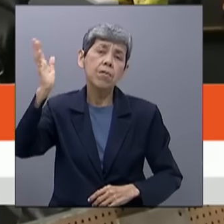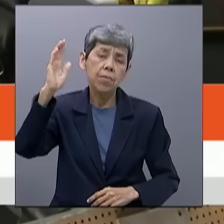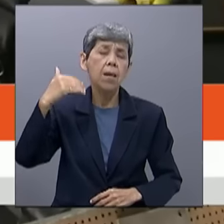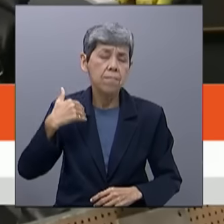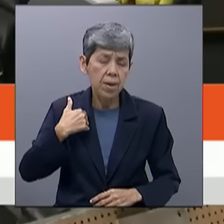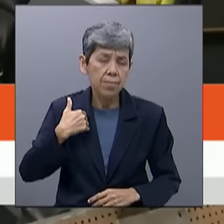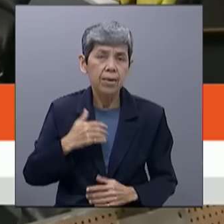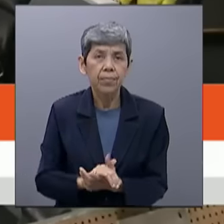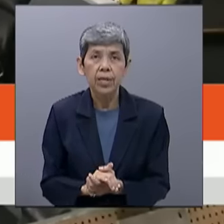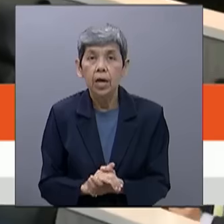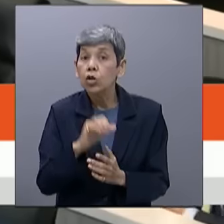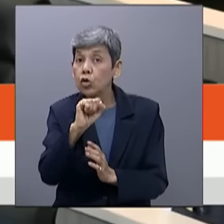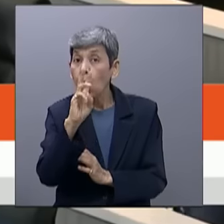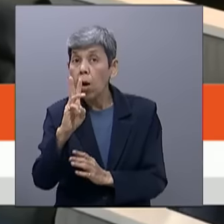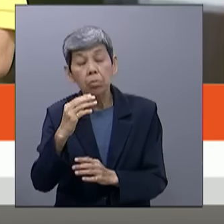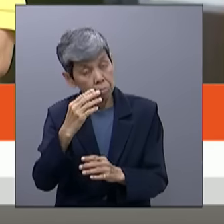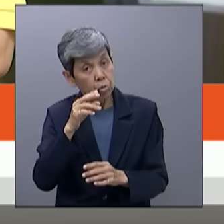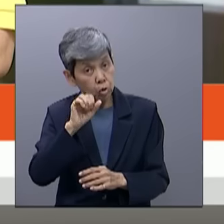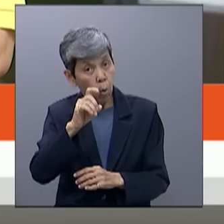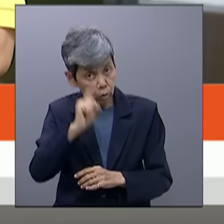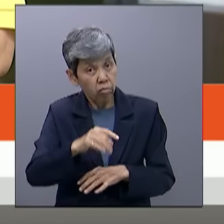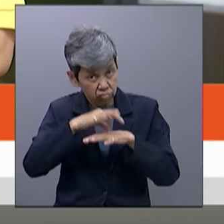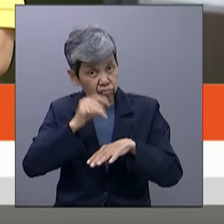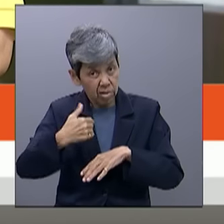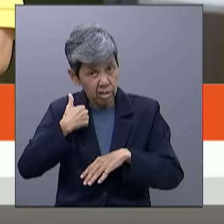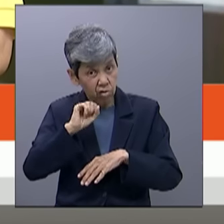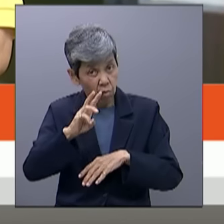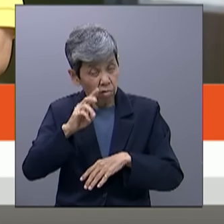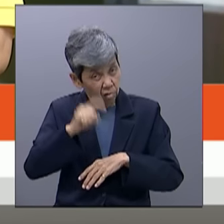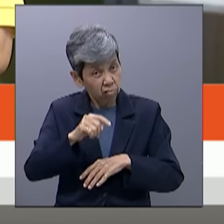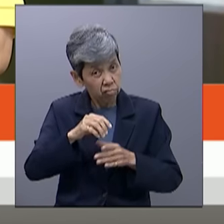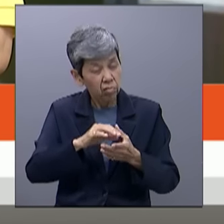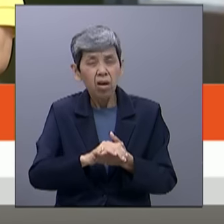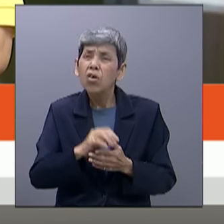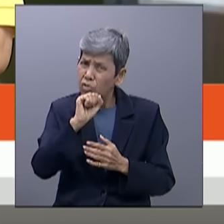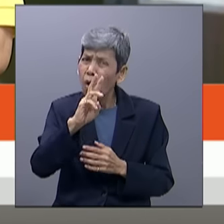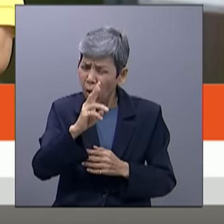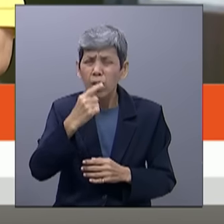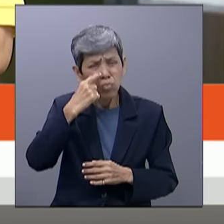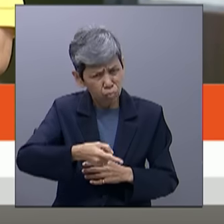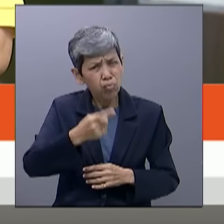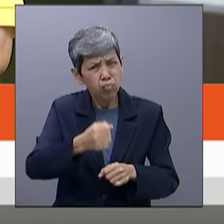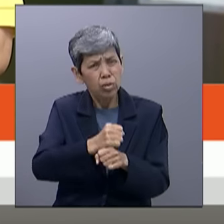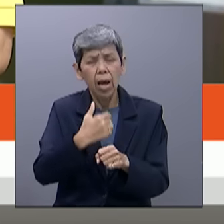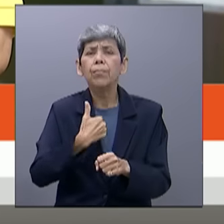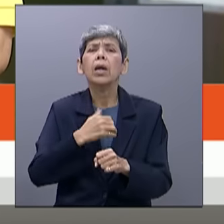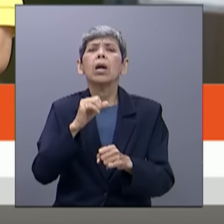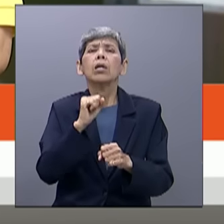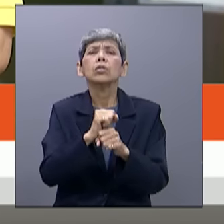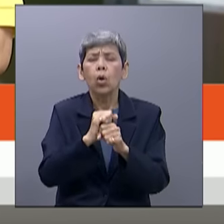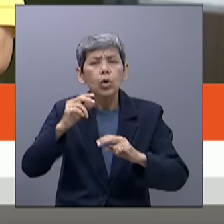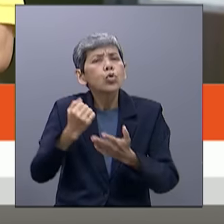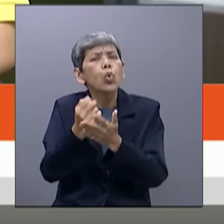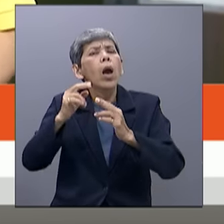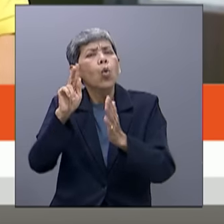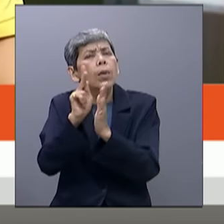ผม อย่างนี้สวยังน่าจำเป็นอยู่ไหมอาจารย ์ก็สวยังจำเป็นเพราะว่ามันเป็นสภากันกรอง